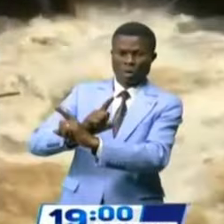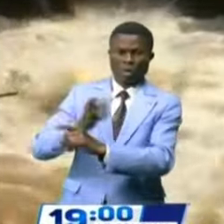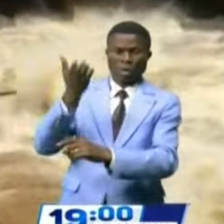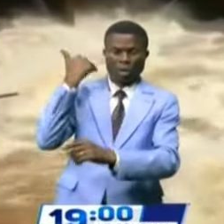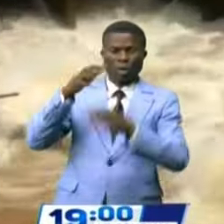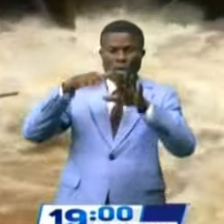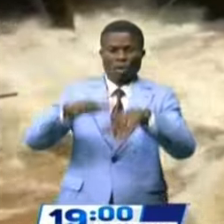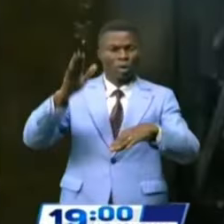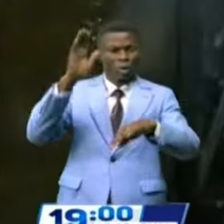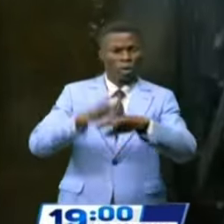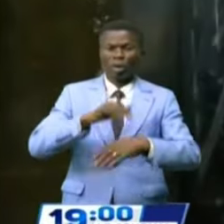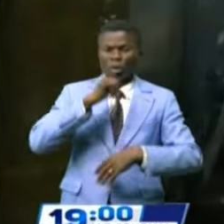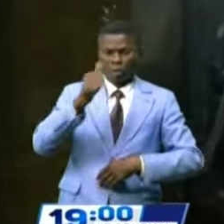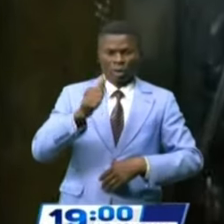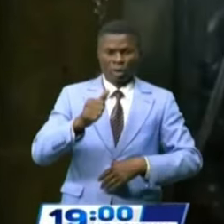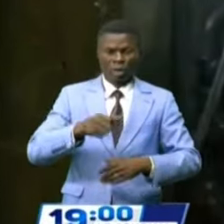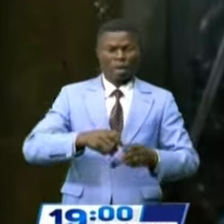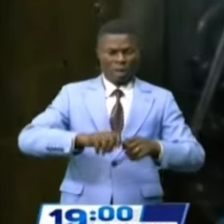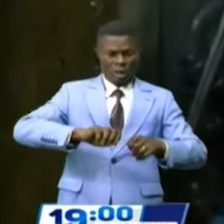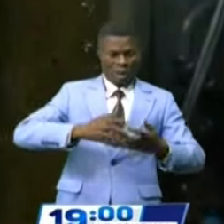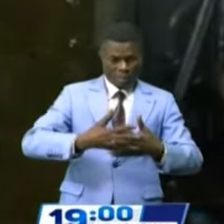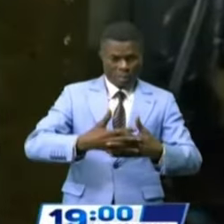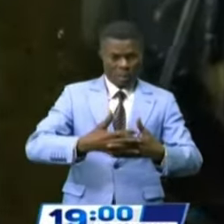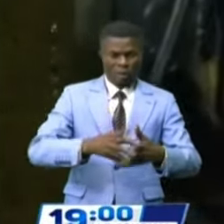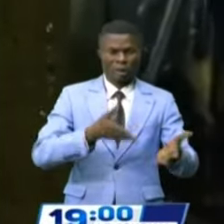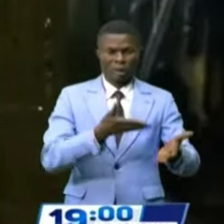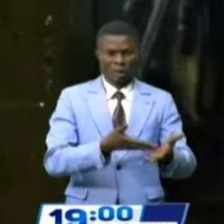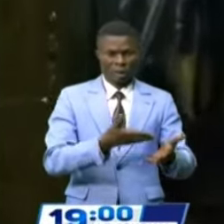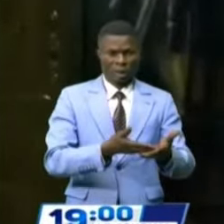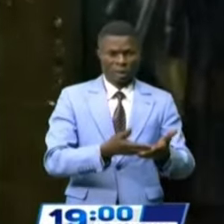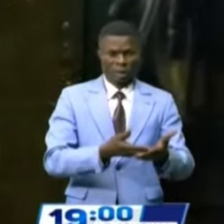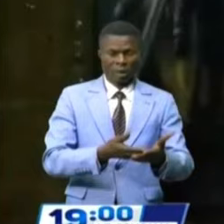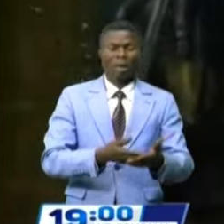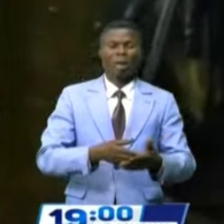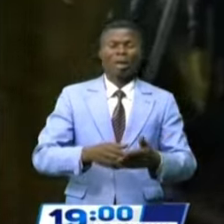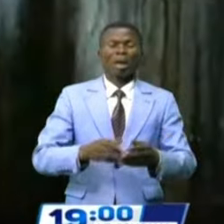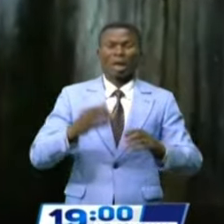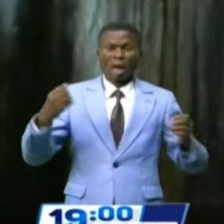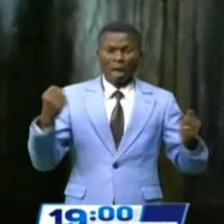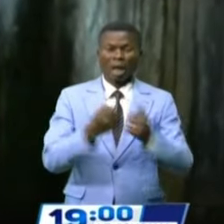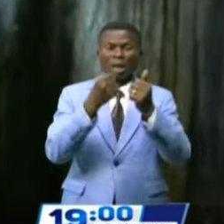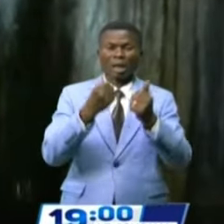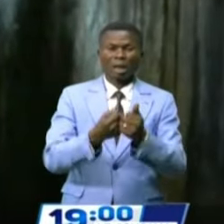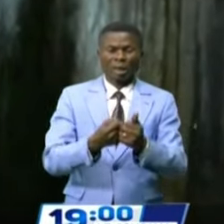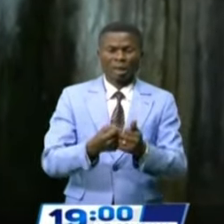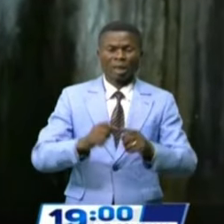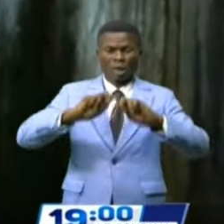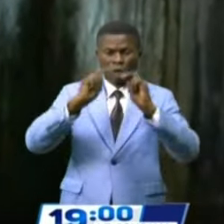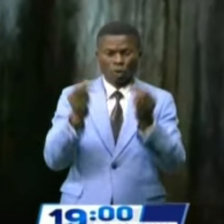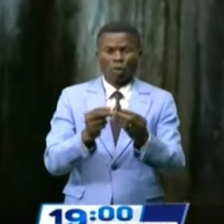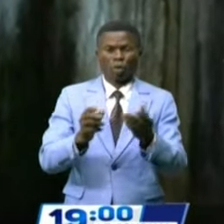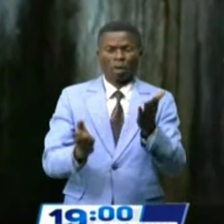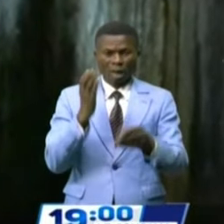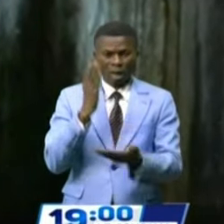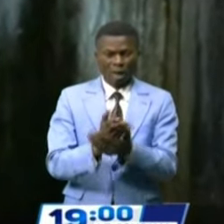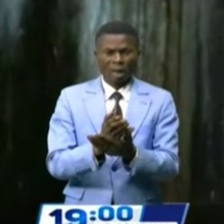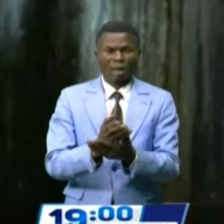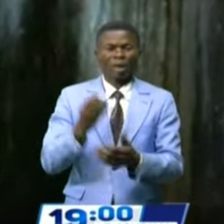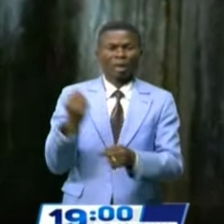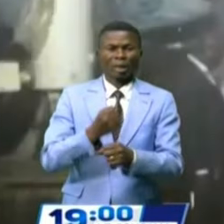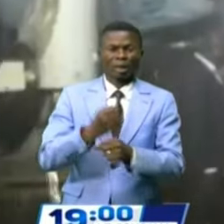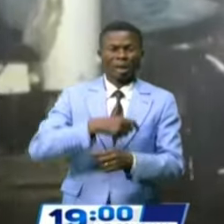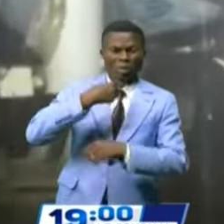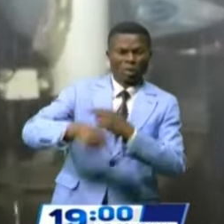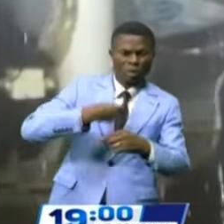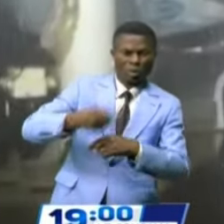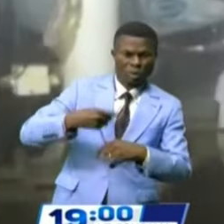de la rivière Lubangui et les installations techniques. Cet incident a poussé l'équipe technique d'arrêter les générateurs